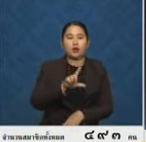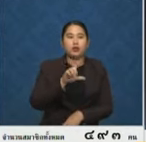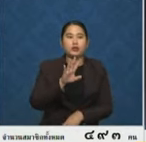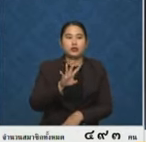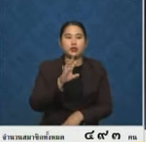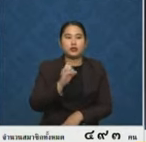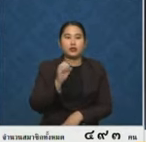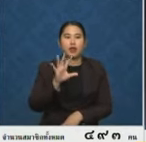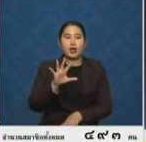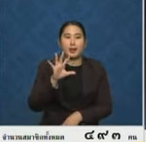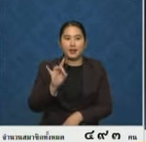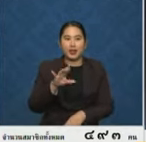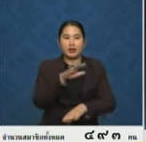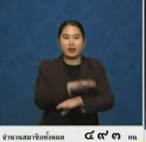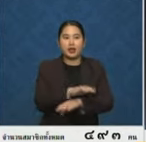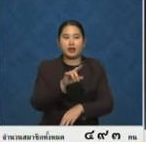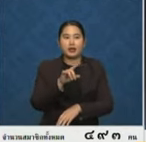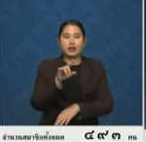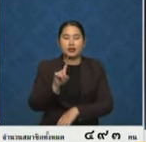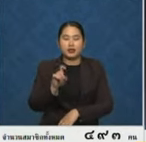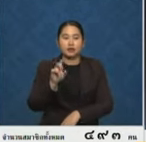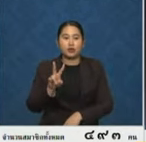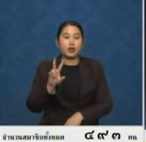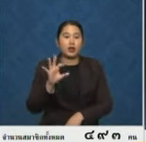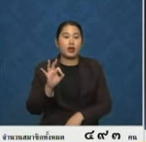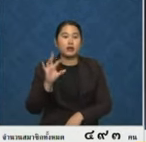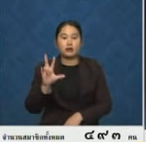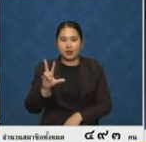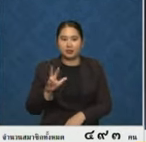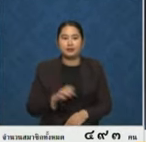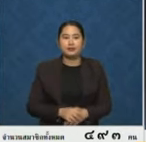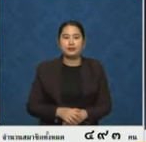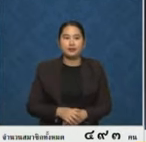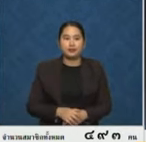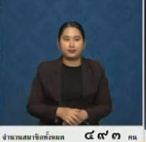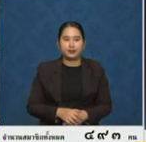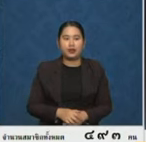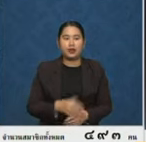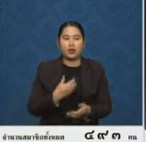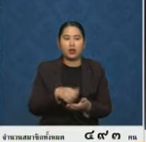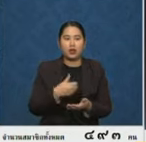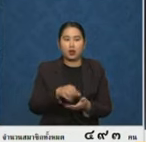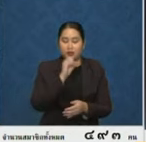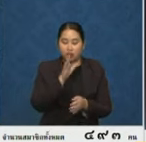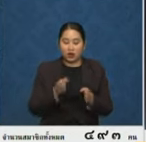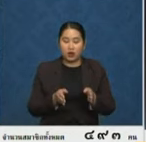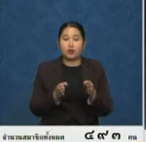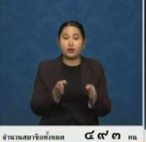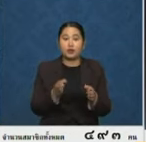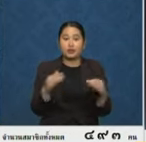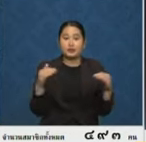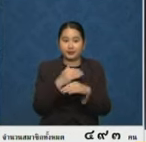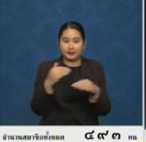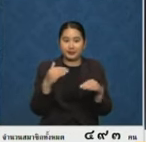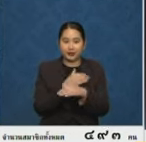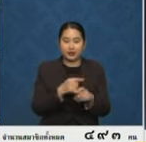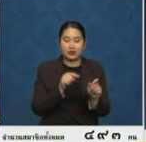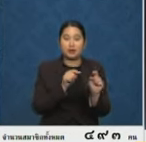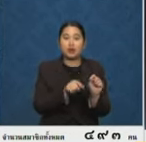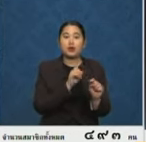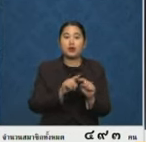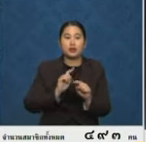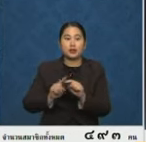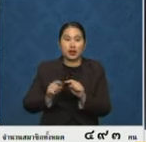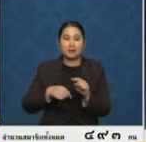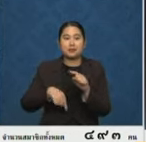แยกแยกทางหลวงหมายเลข 1293บ้านหนองพยอมตแบกงามนะคะถนนเส้นนี้เป็นถนนที่ใช้สัญจรเชื่อมหลายตำบลแล้วก็ไป